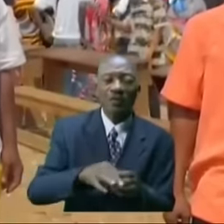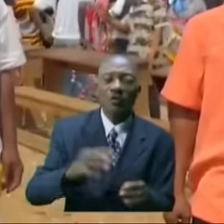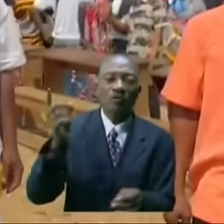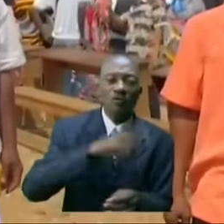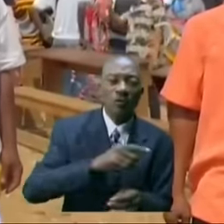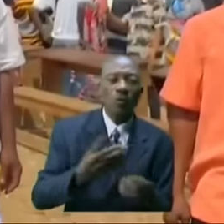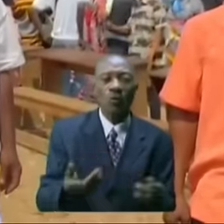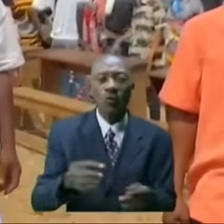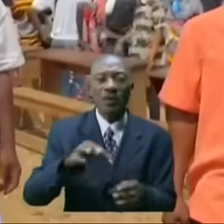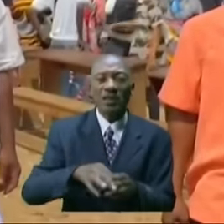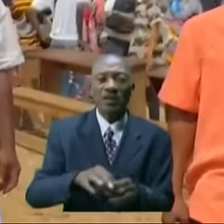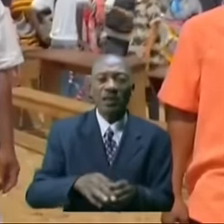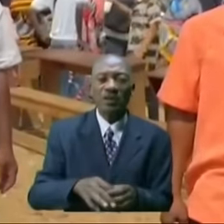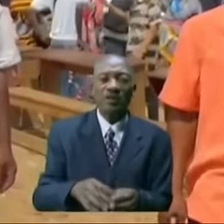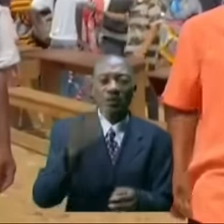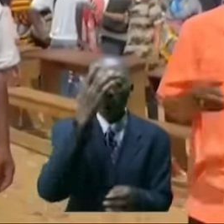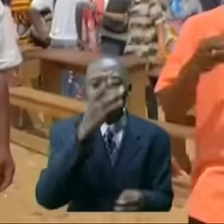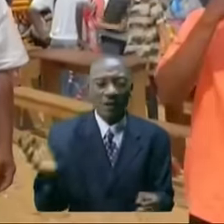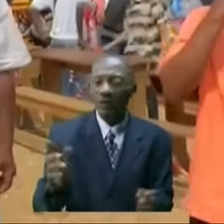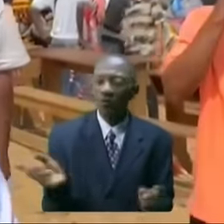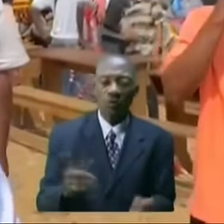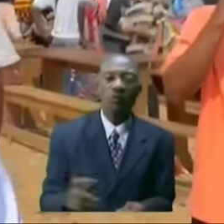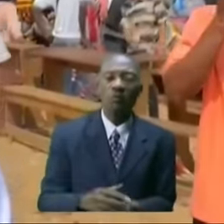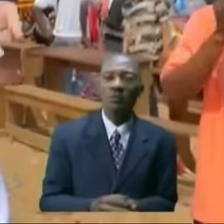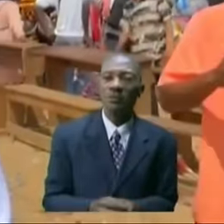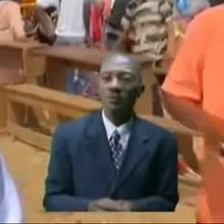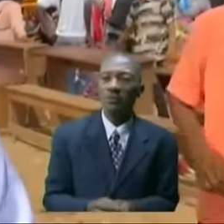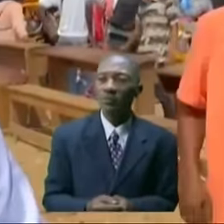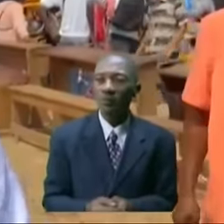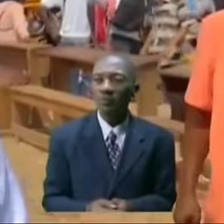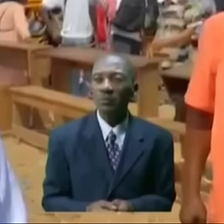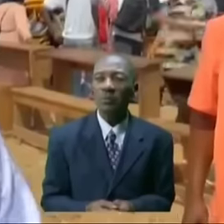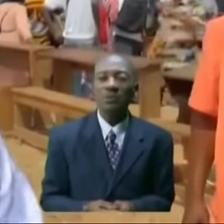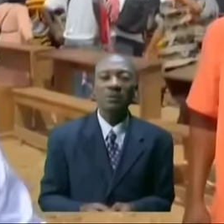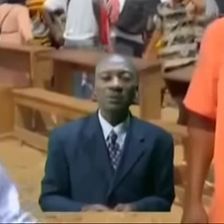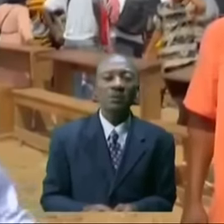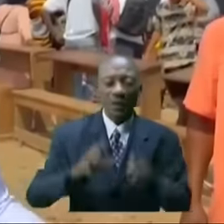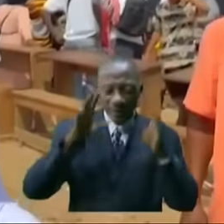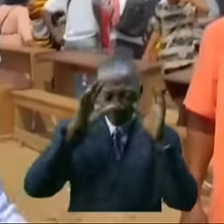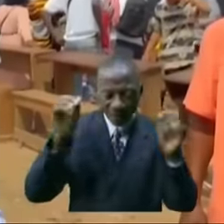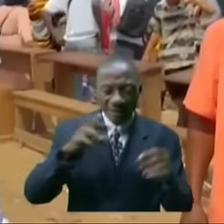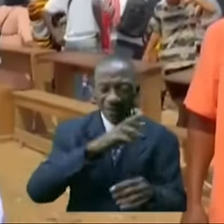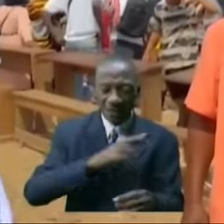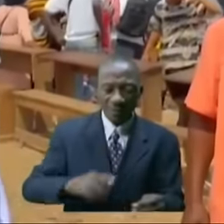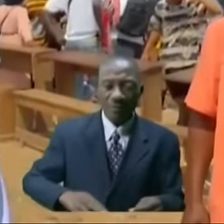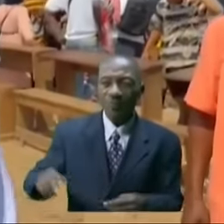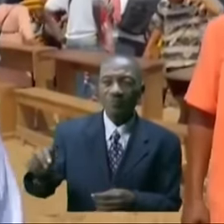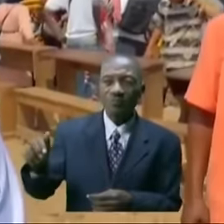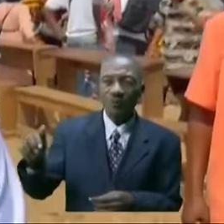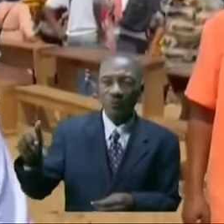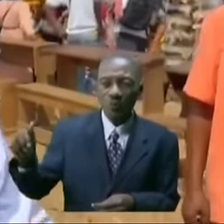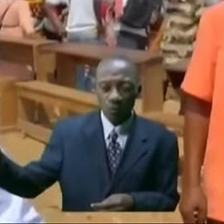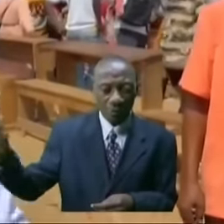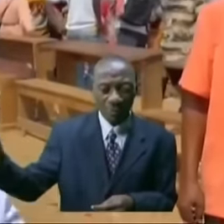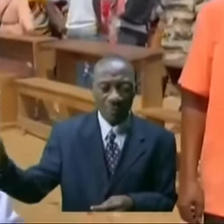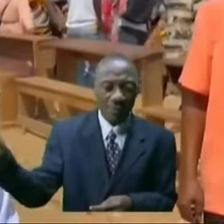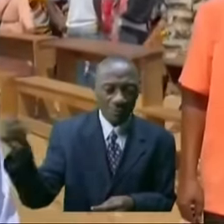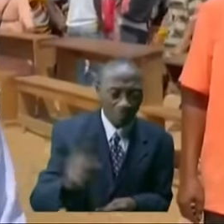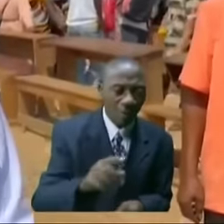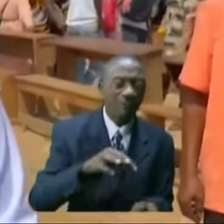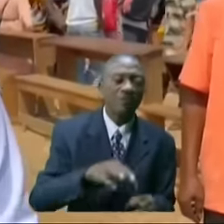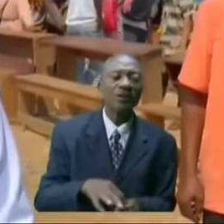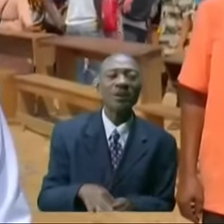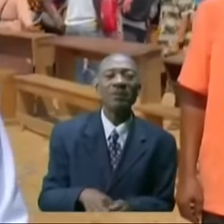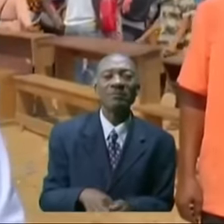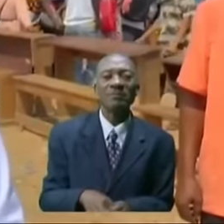prêché par l'apocalypse, par les doutes, le président de la République a gagné ses paris avec